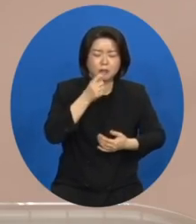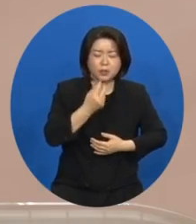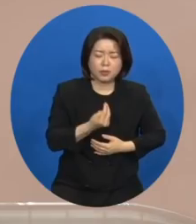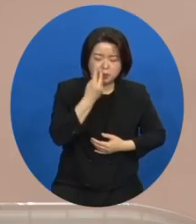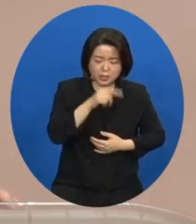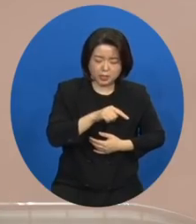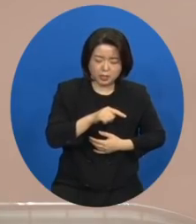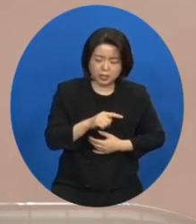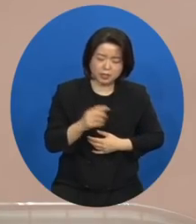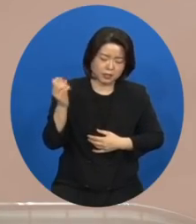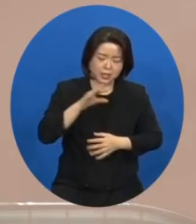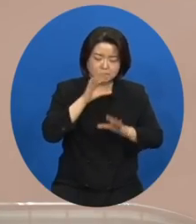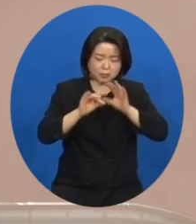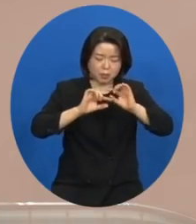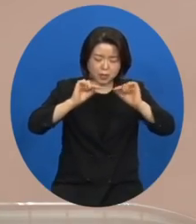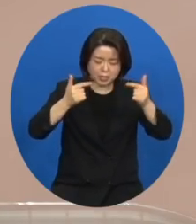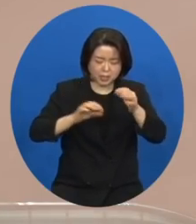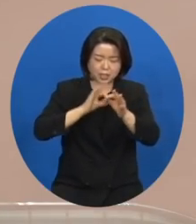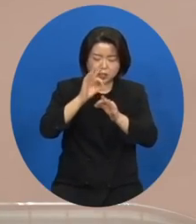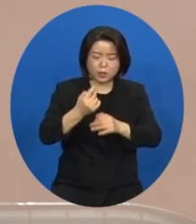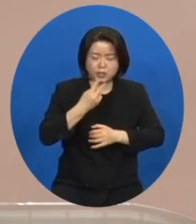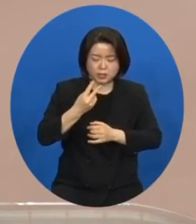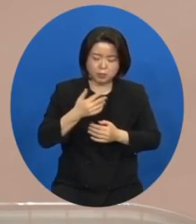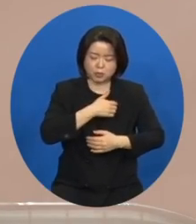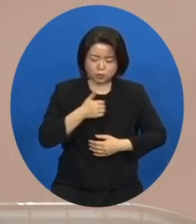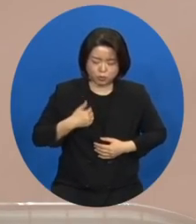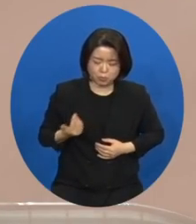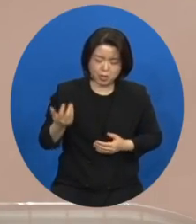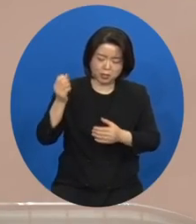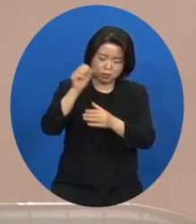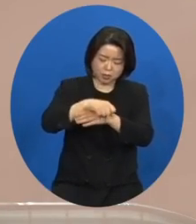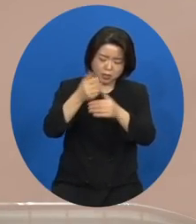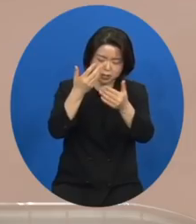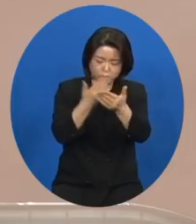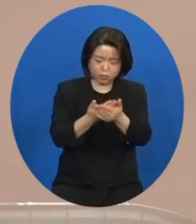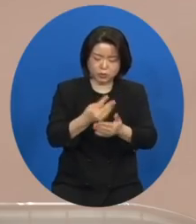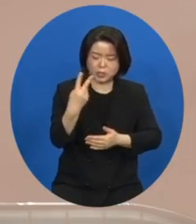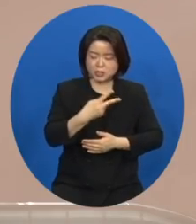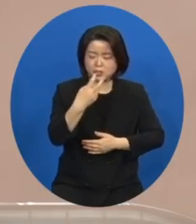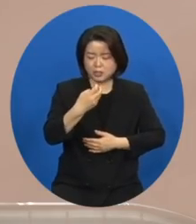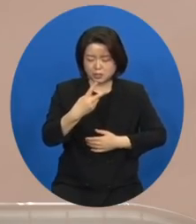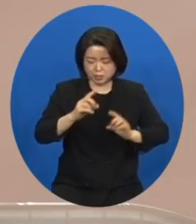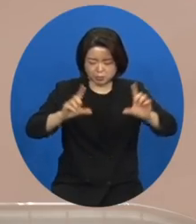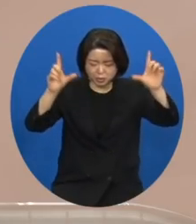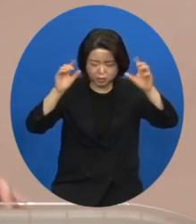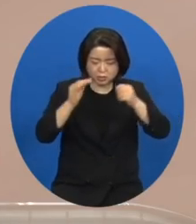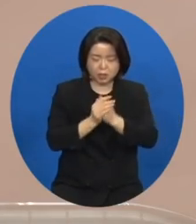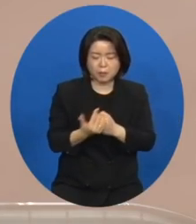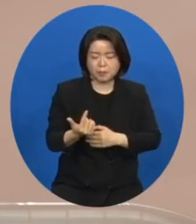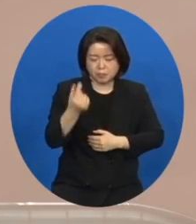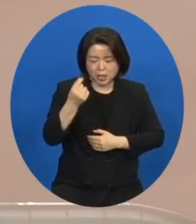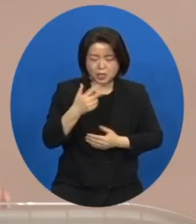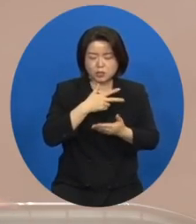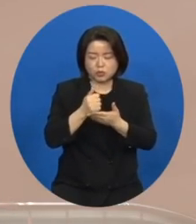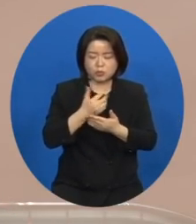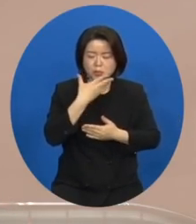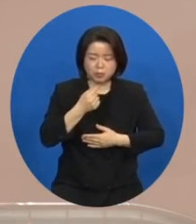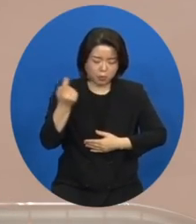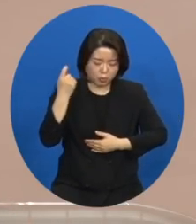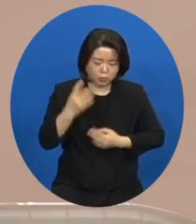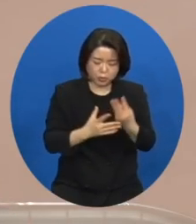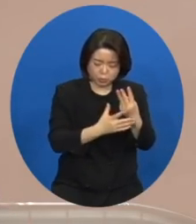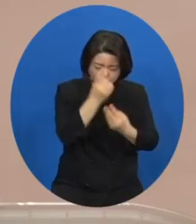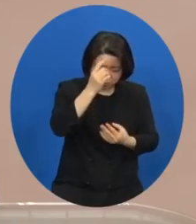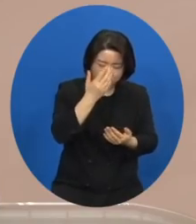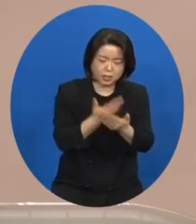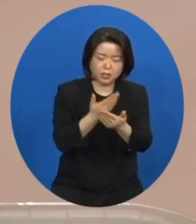놀라운 성령의 충만함을 허락하여 출시 없어서 2021 3의 속히 주께서 또한 복음으로 동일 되게